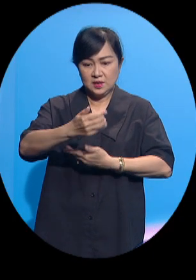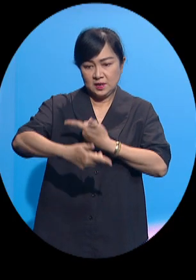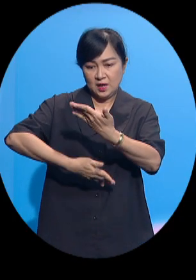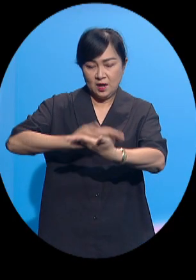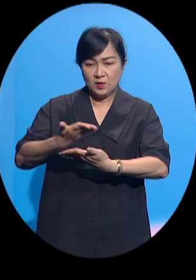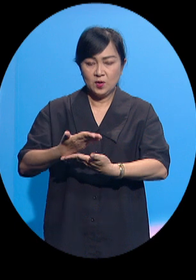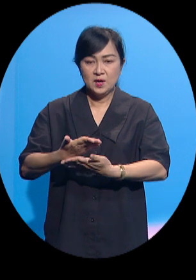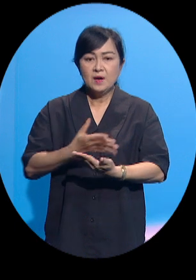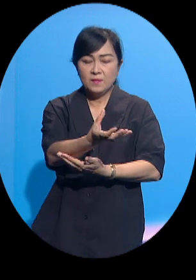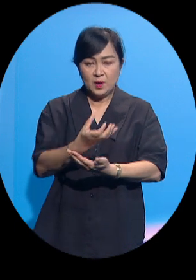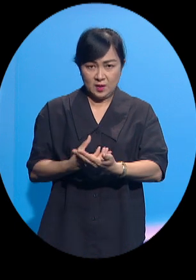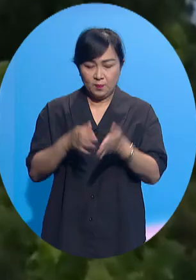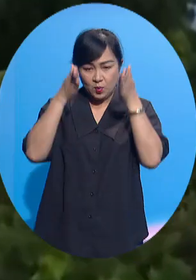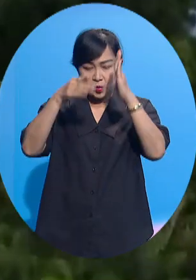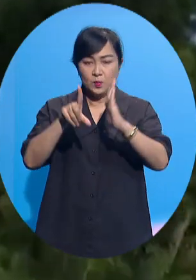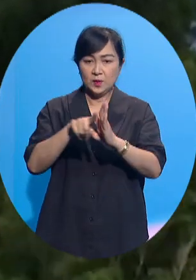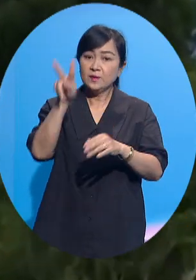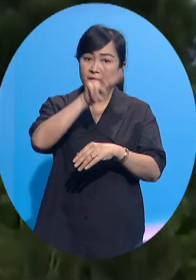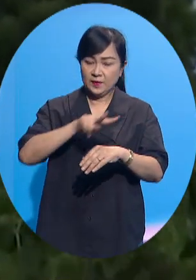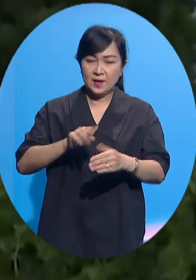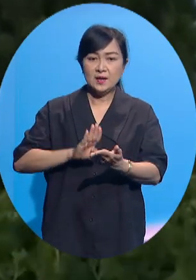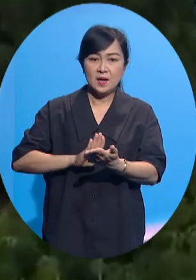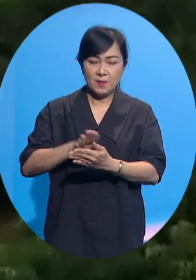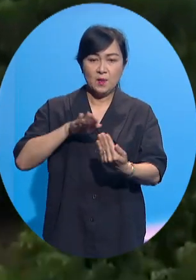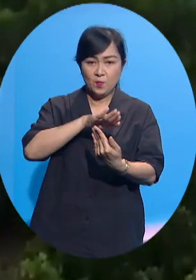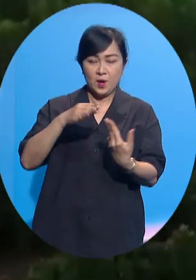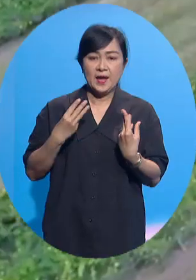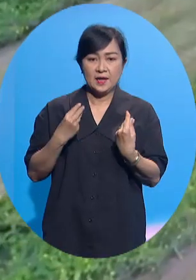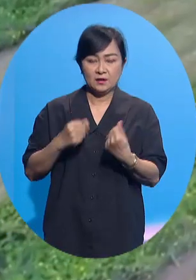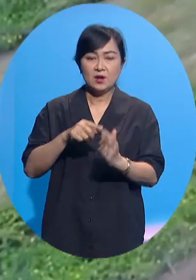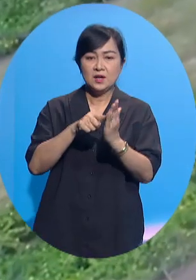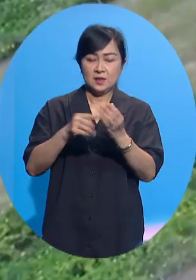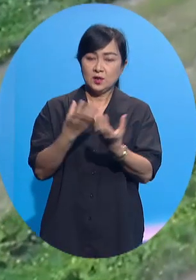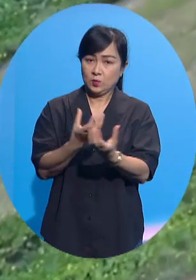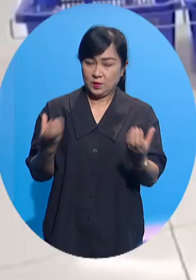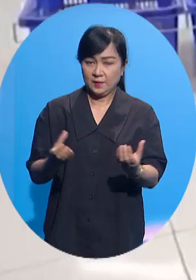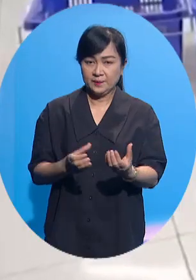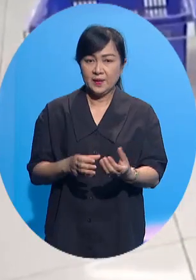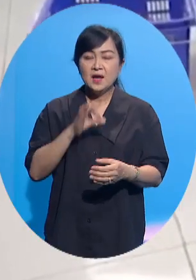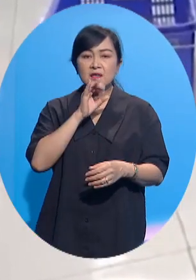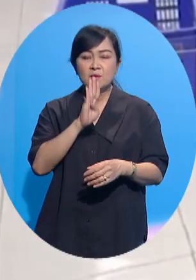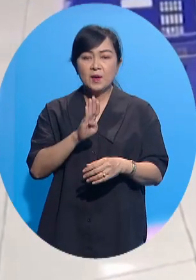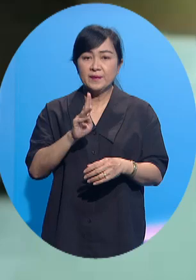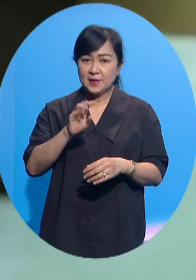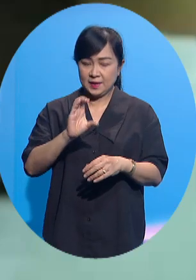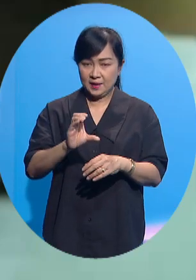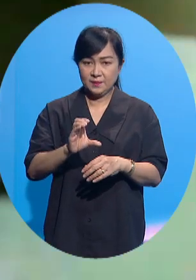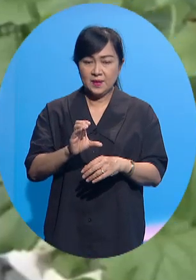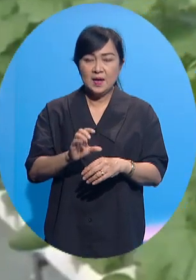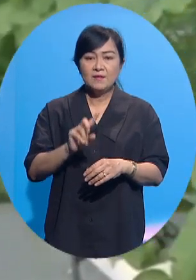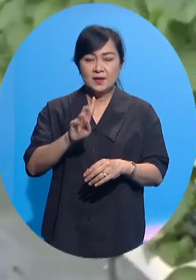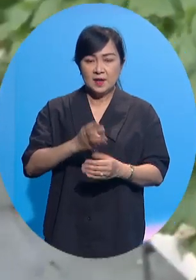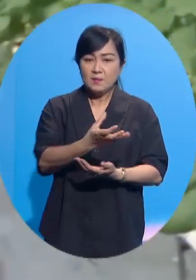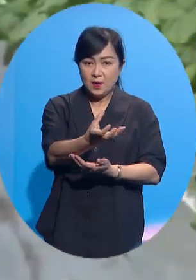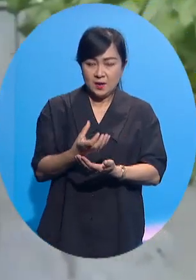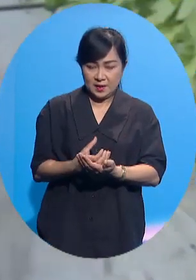nhấn mạnh việc nhập khẩu phải tuân thủ pháp luật Việt Nam để đảm bảo môi trường an toàn cho chất lượng nông sản theo thông báo của Vinacam lẽ ra Tập đoàn Vinacam